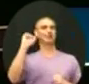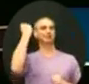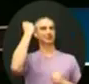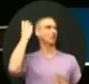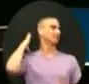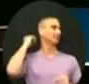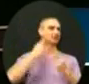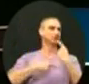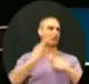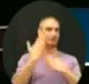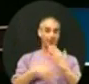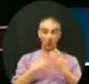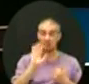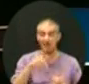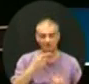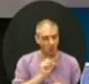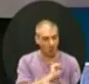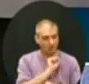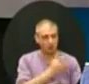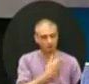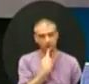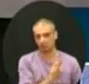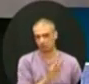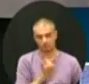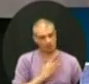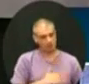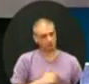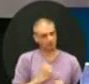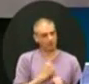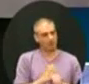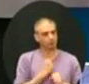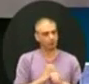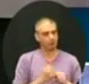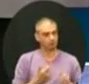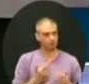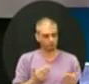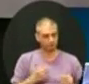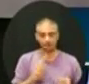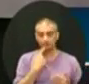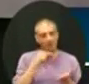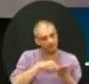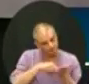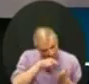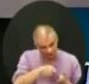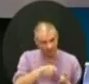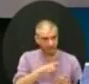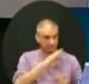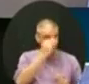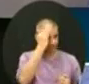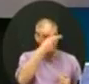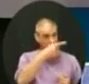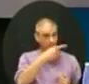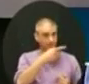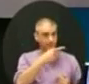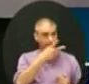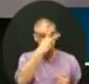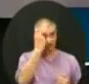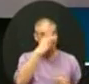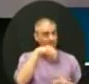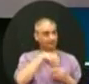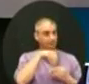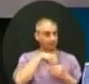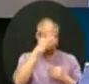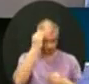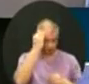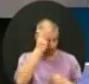בשנים האחרונות. נכון. אפילו באופוזיציה אומרים שרוצים ללכת לנסיגות, אומרים בגלל האיום נכון, הקיומי. נכון, אתם זוכרים הערבים, הערבים מצביעים